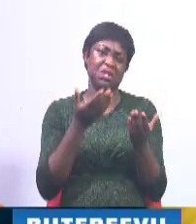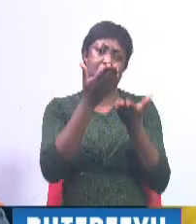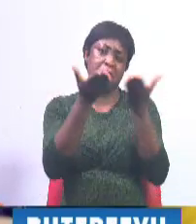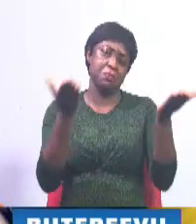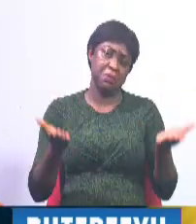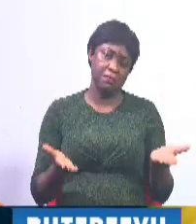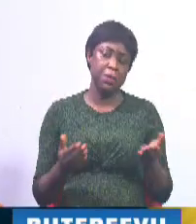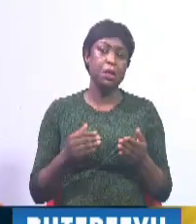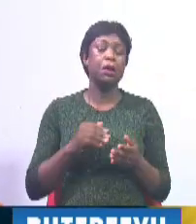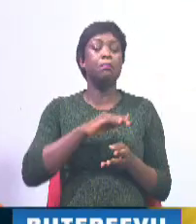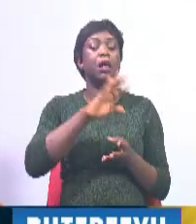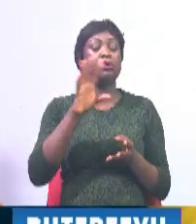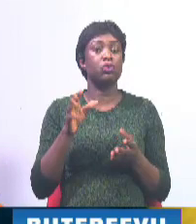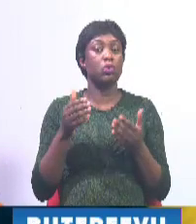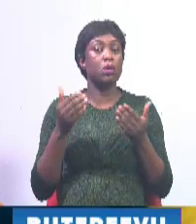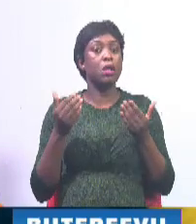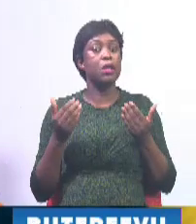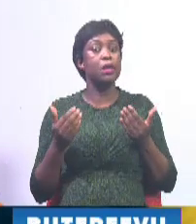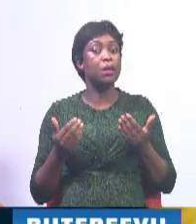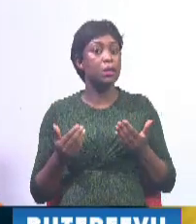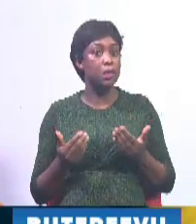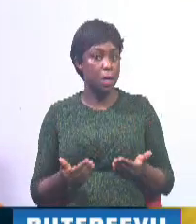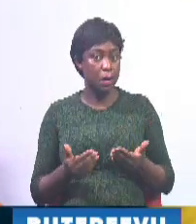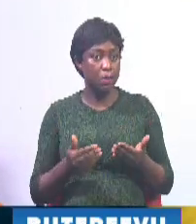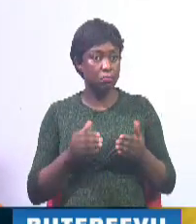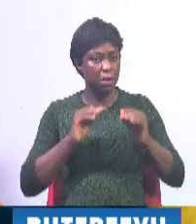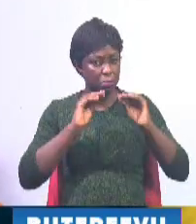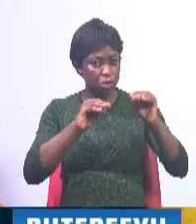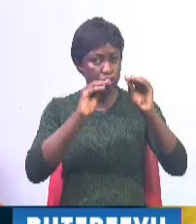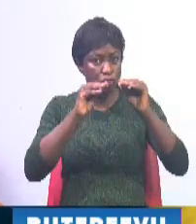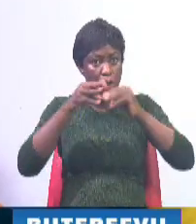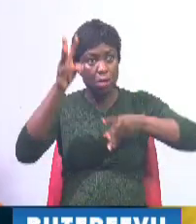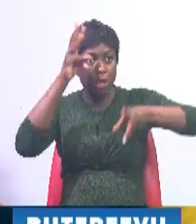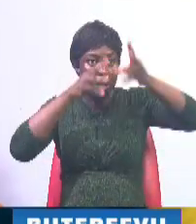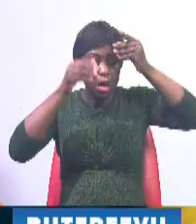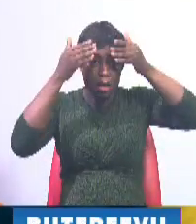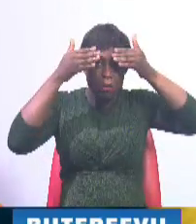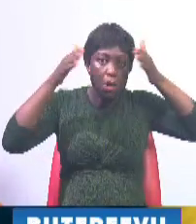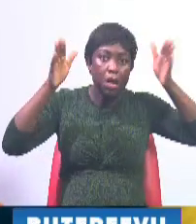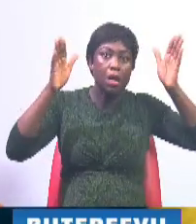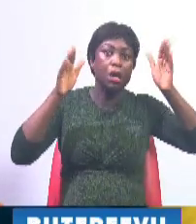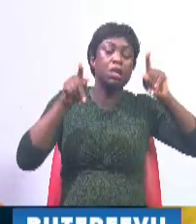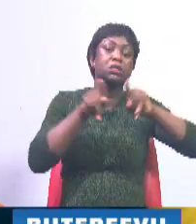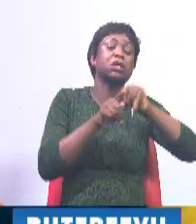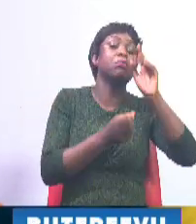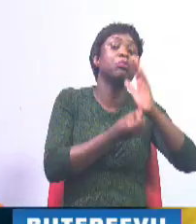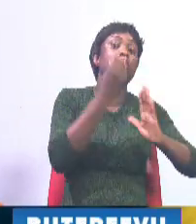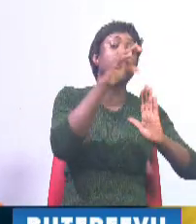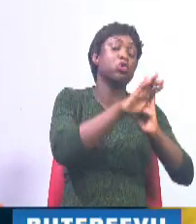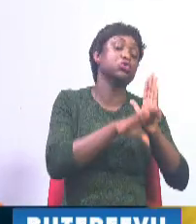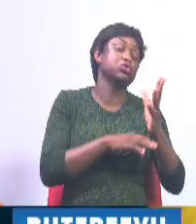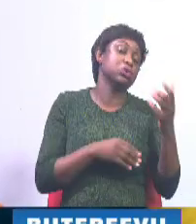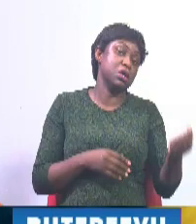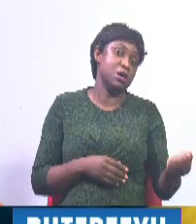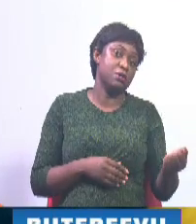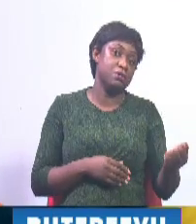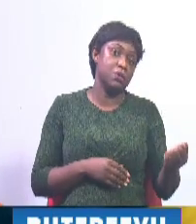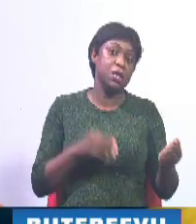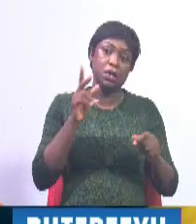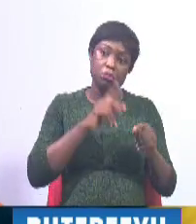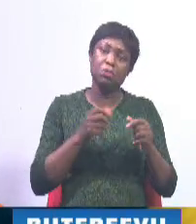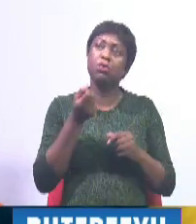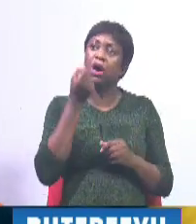bonna olwaleero bamaze okuyigirizibwa ne ssemateeka twagikola weeri abantu bategeera